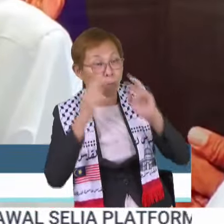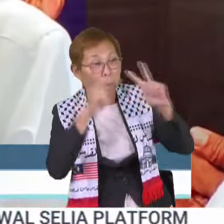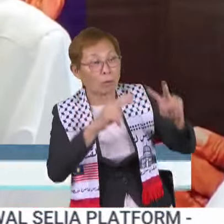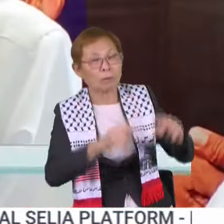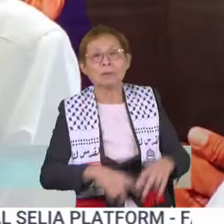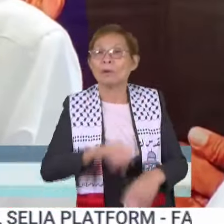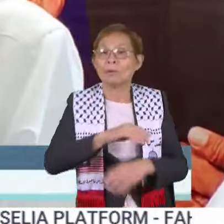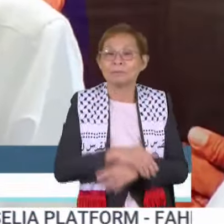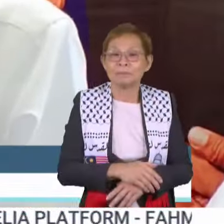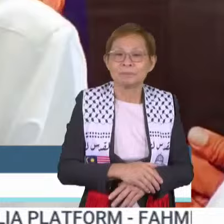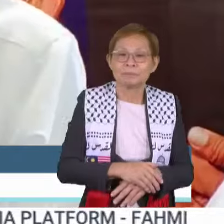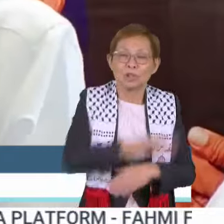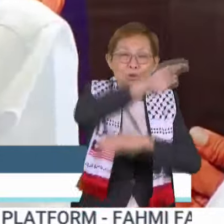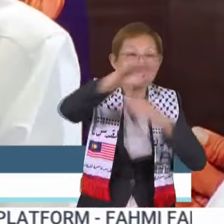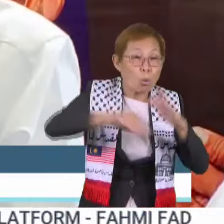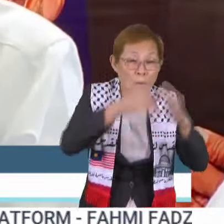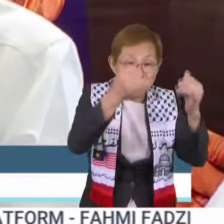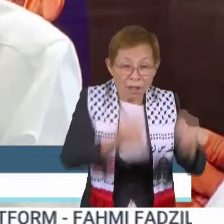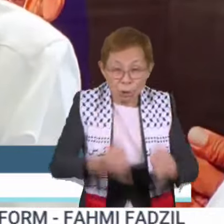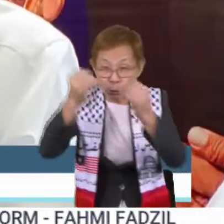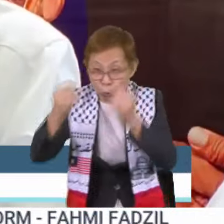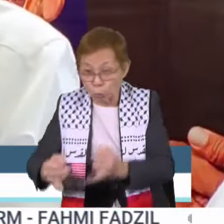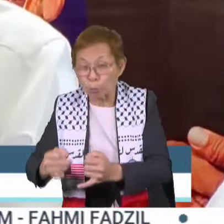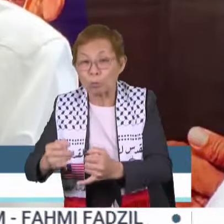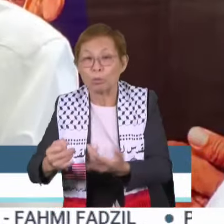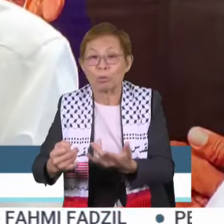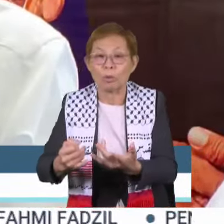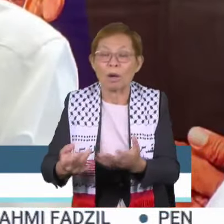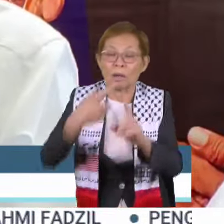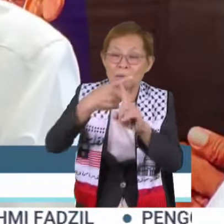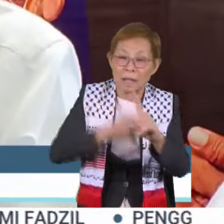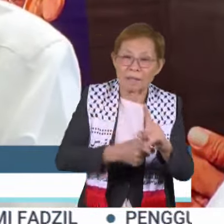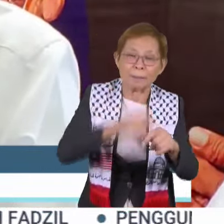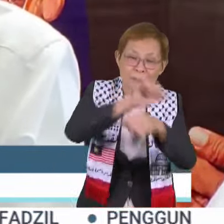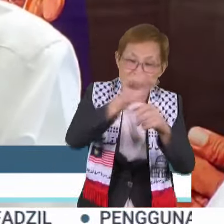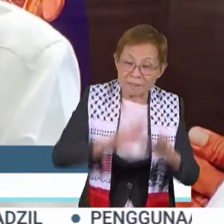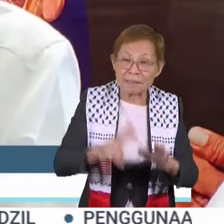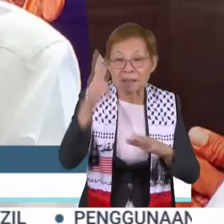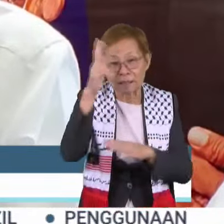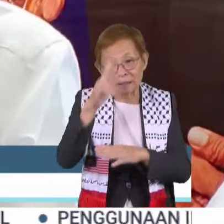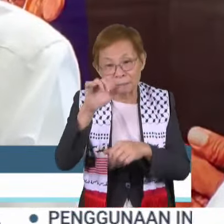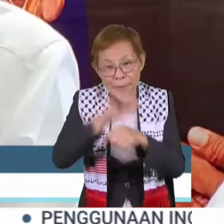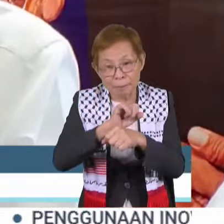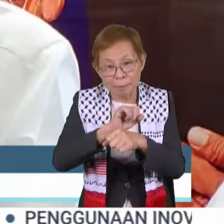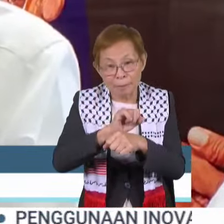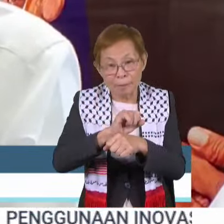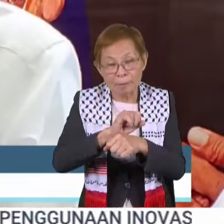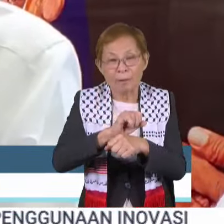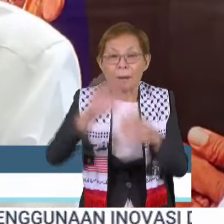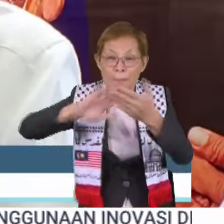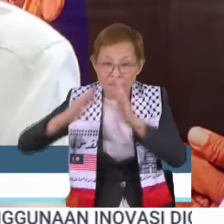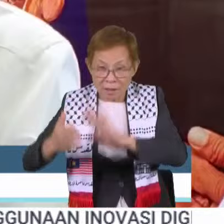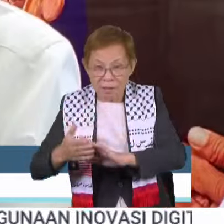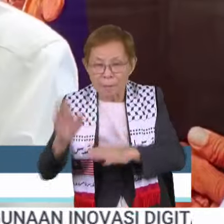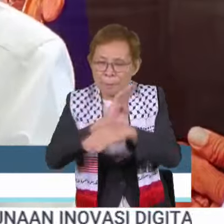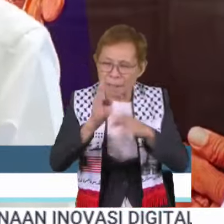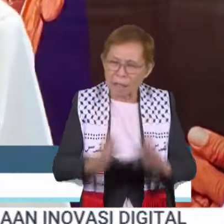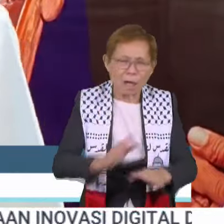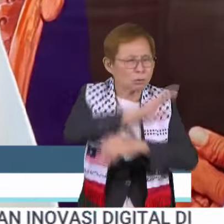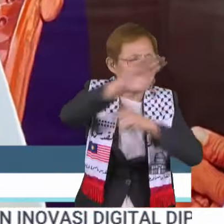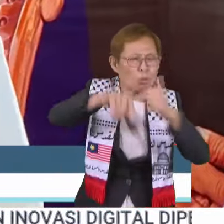individu termasuklah semualah yang terlibat daripada penjawat Awam daripada peniag-peniaga daripada masyarakat